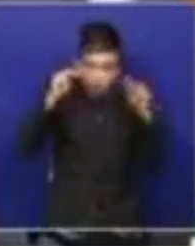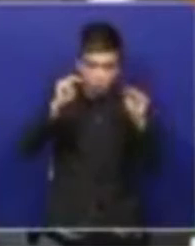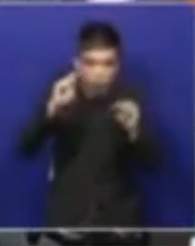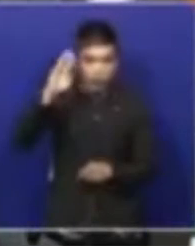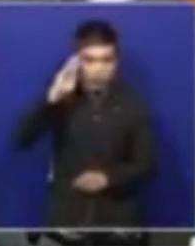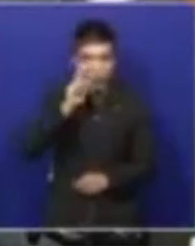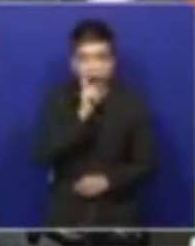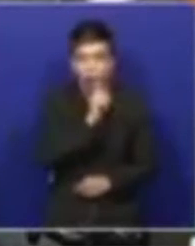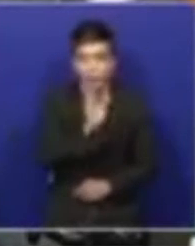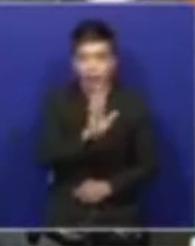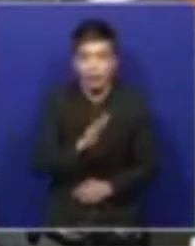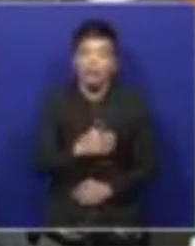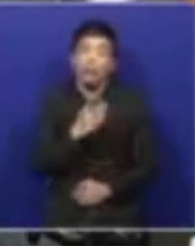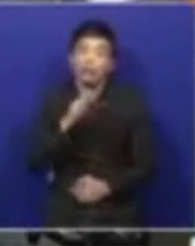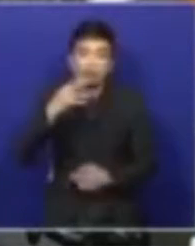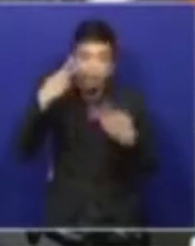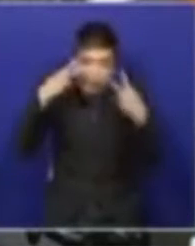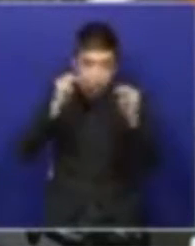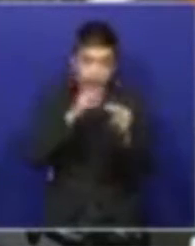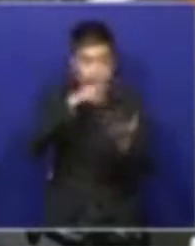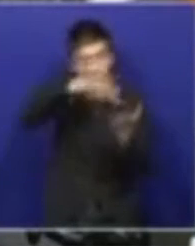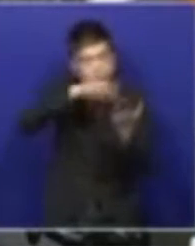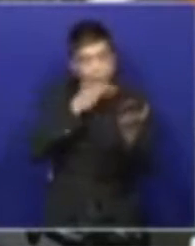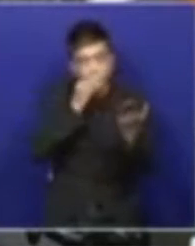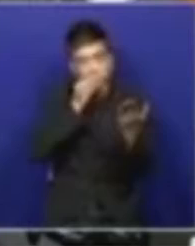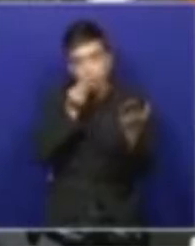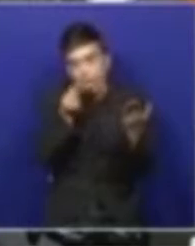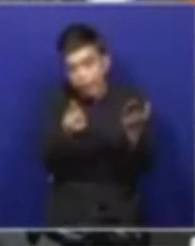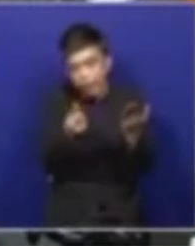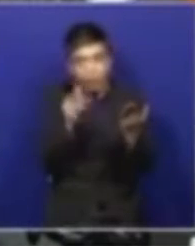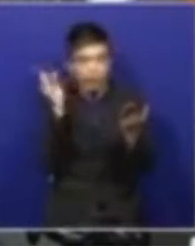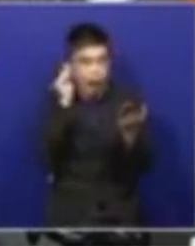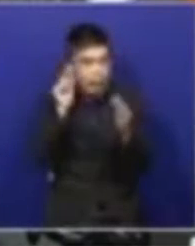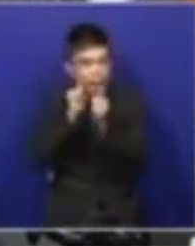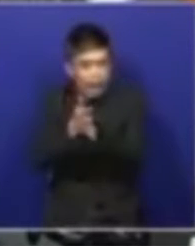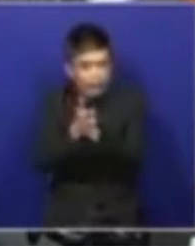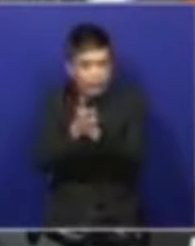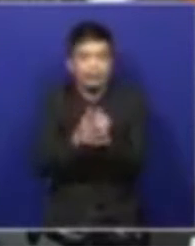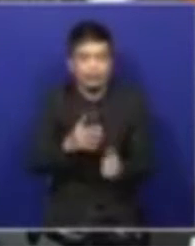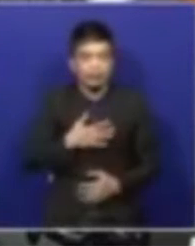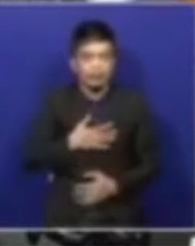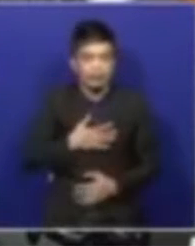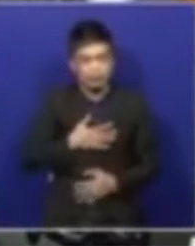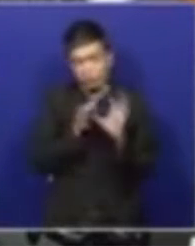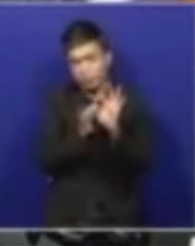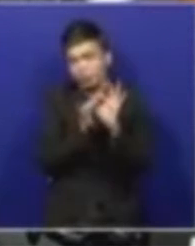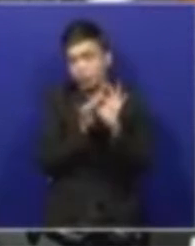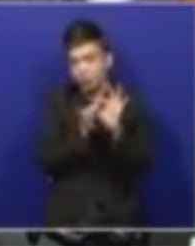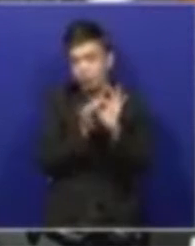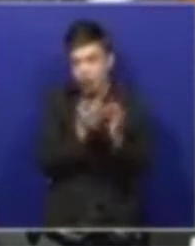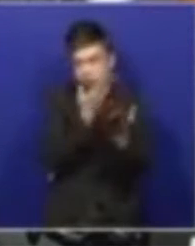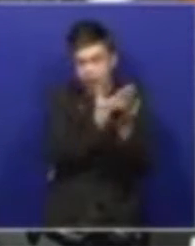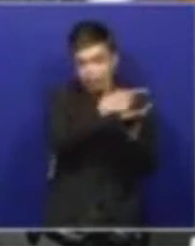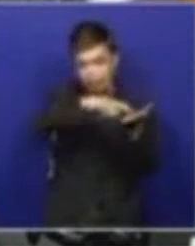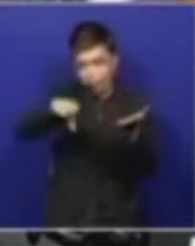จเย็นนะท่านนายกอ่านเร็วไปบางทีผมก็ฟังเกือบไม่ทันก็ชี้แจงไปตลอดนั่นแหละครับผมก็เกรงว่าเอ๊ะท่านนายกไปโอนงบประม